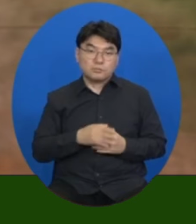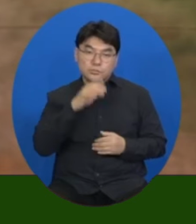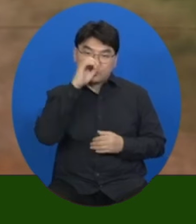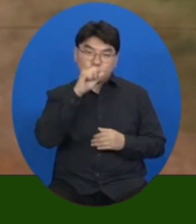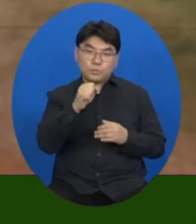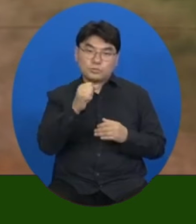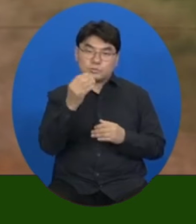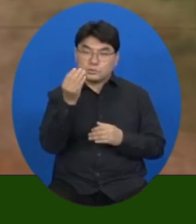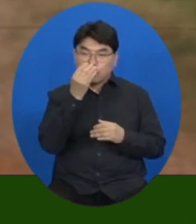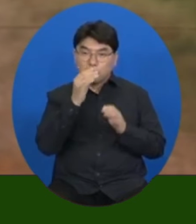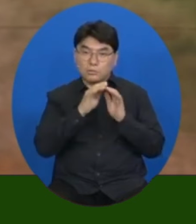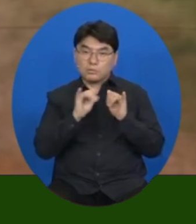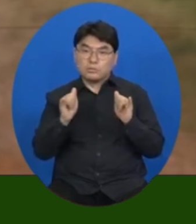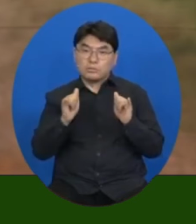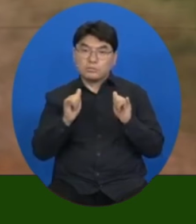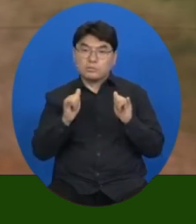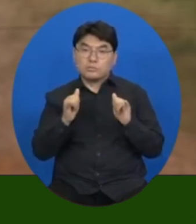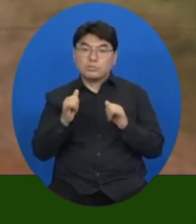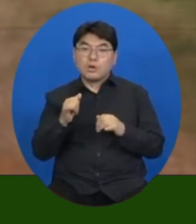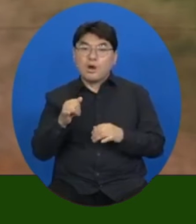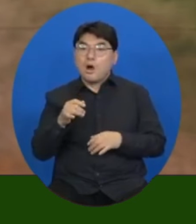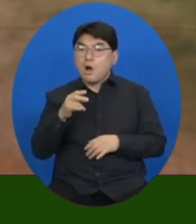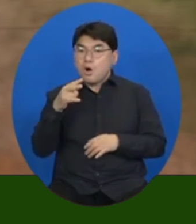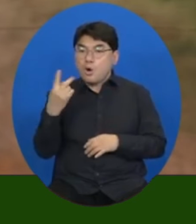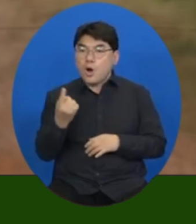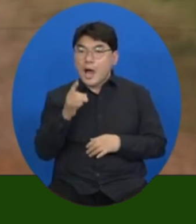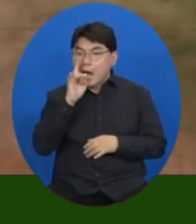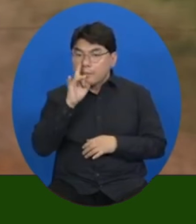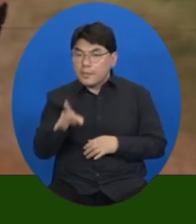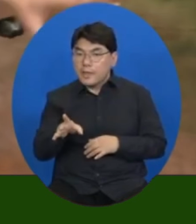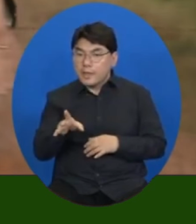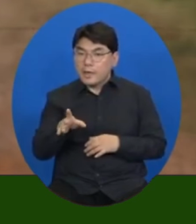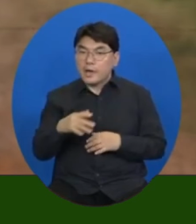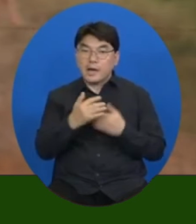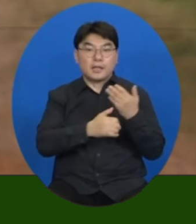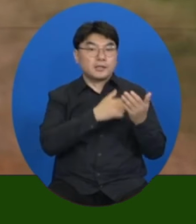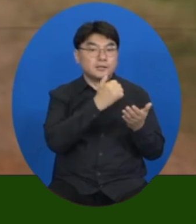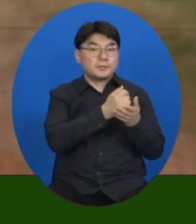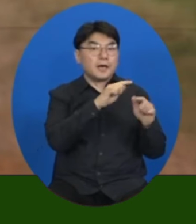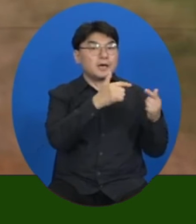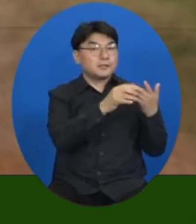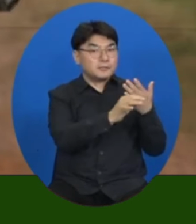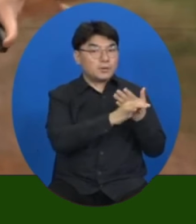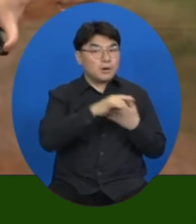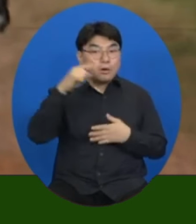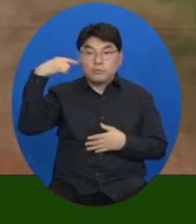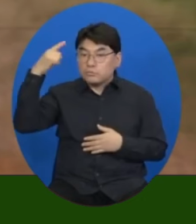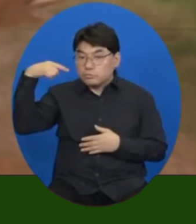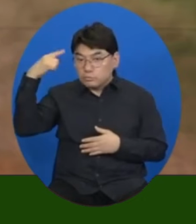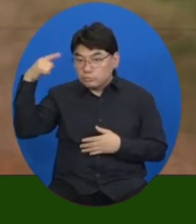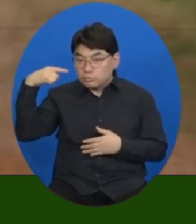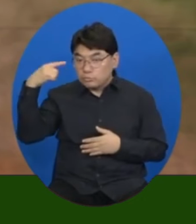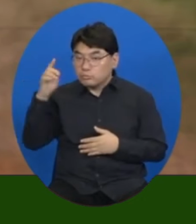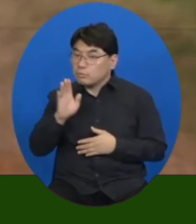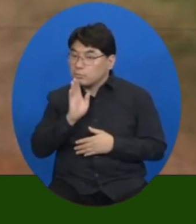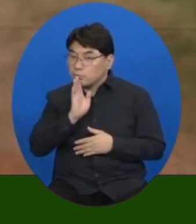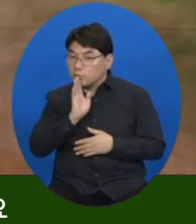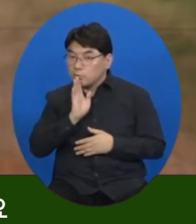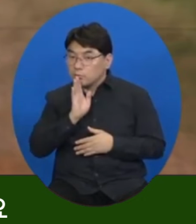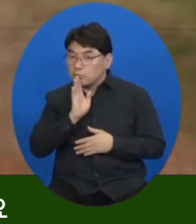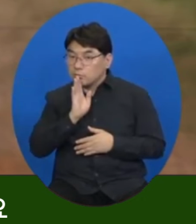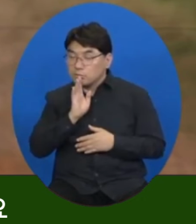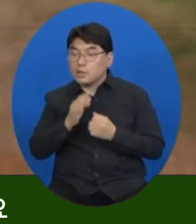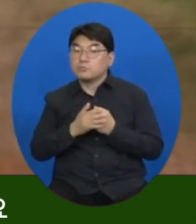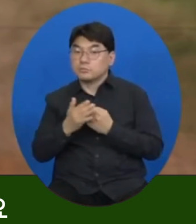것이다라고 말해서 안 된다는 거예요 하나님이 아니면 완전히이 사람은 이렇게 된 사람이라고 하는 것이 마땅한 선택이라고 하는